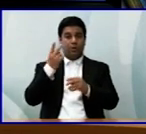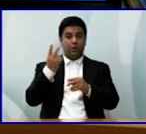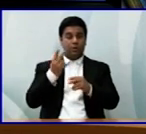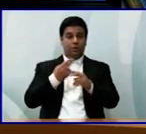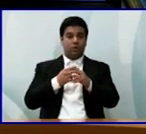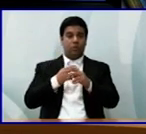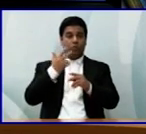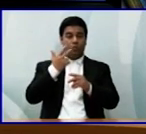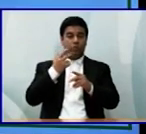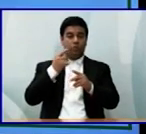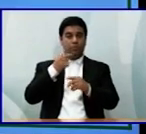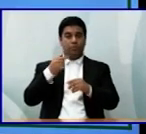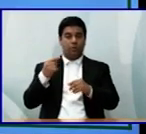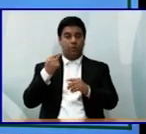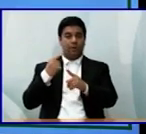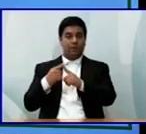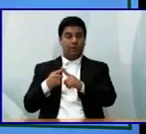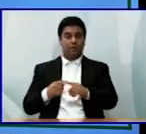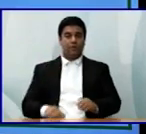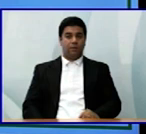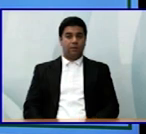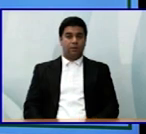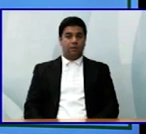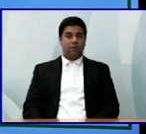holatda 3 minus x.